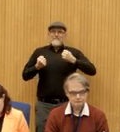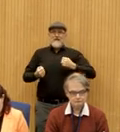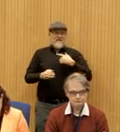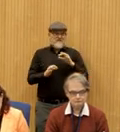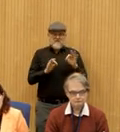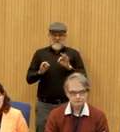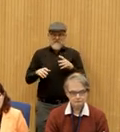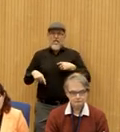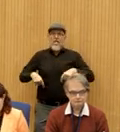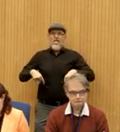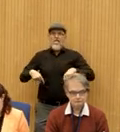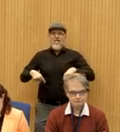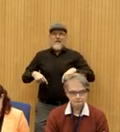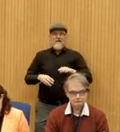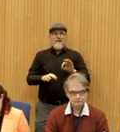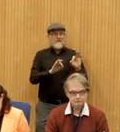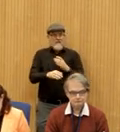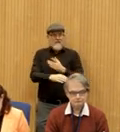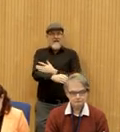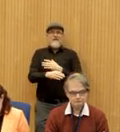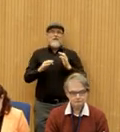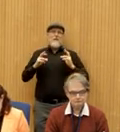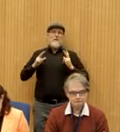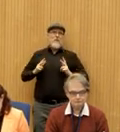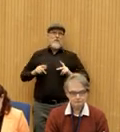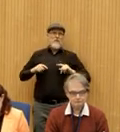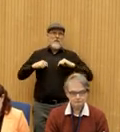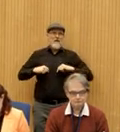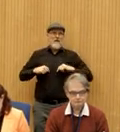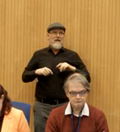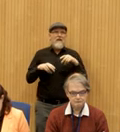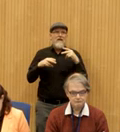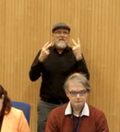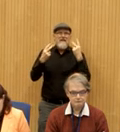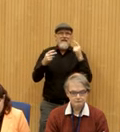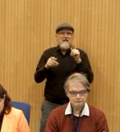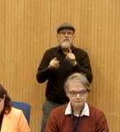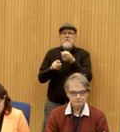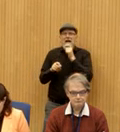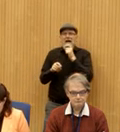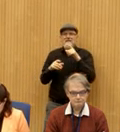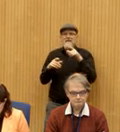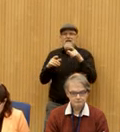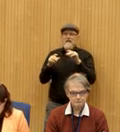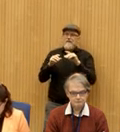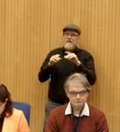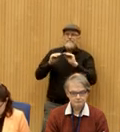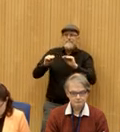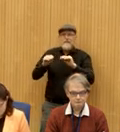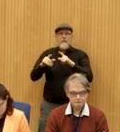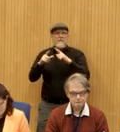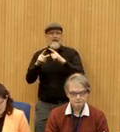abwechslungsreich gestalten und Theorie und Praxis verbinden.